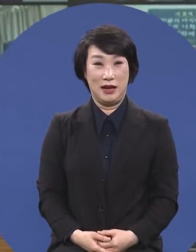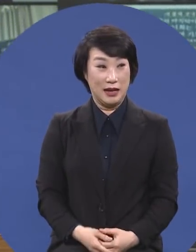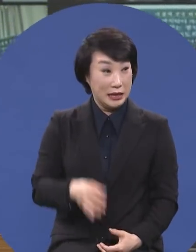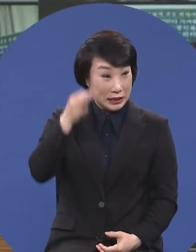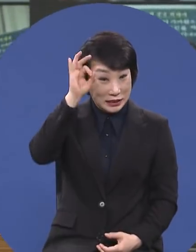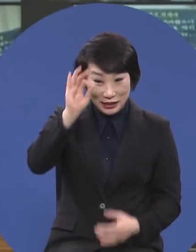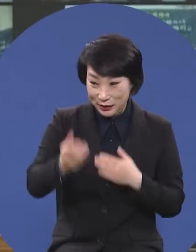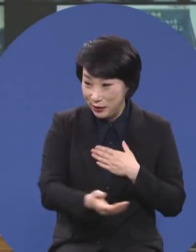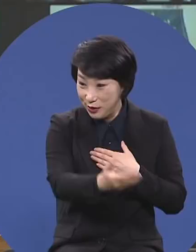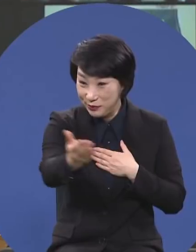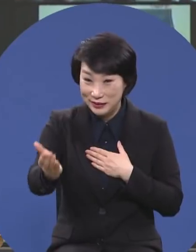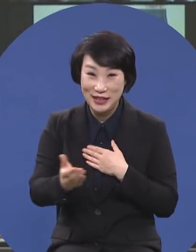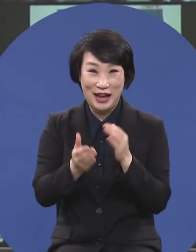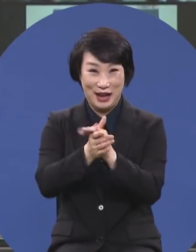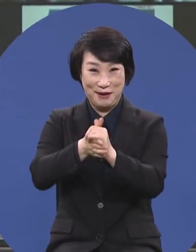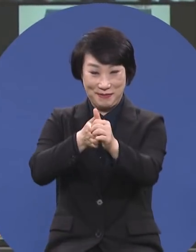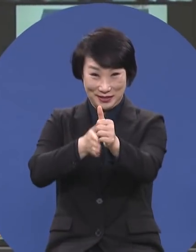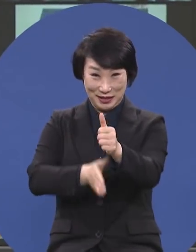인정하시면 아멘 합시다.